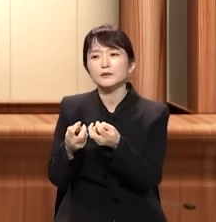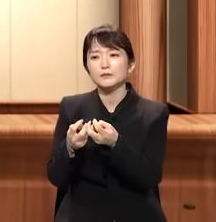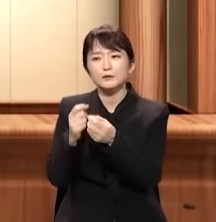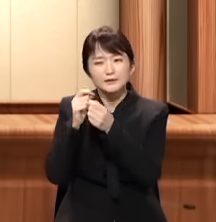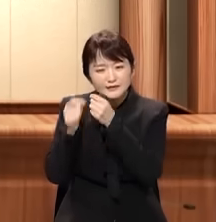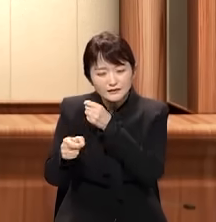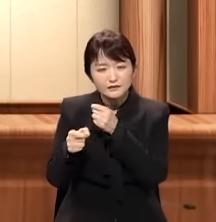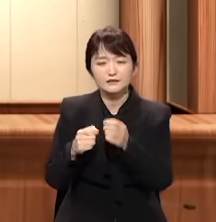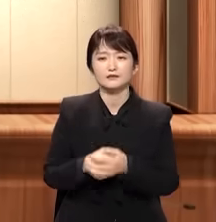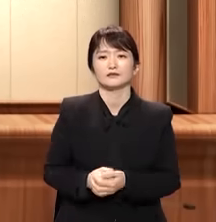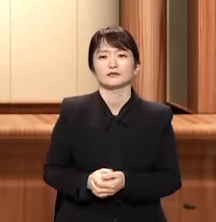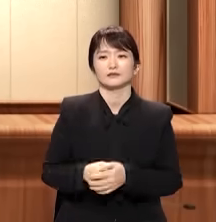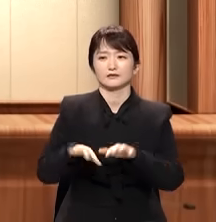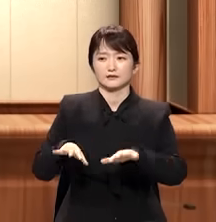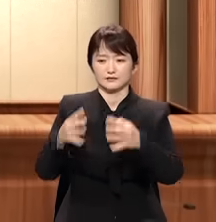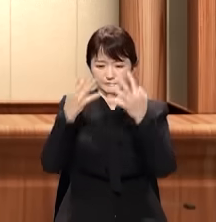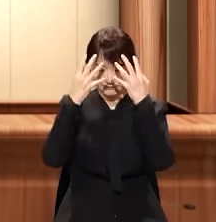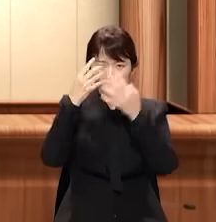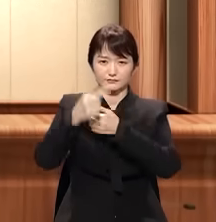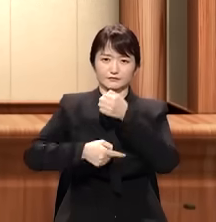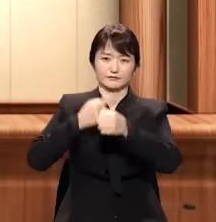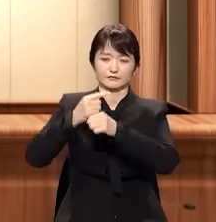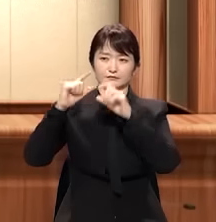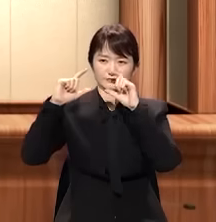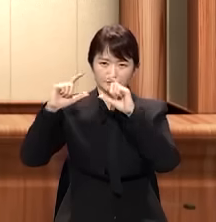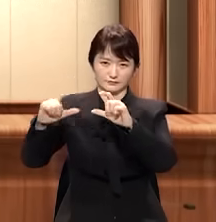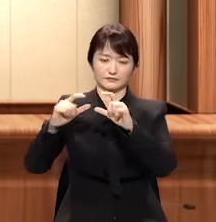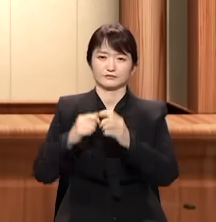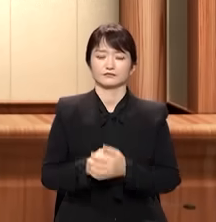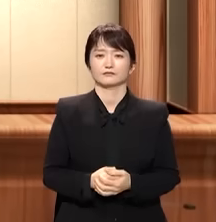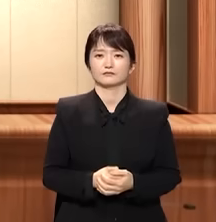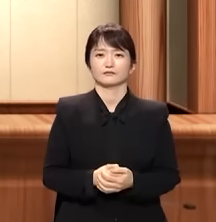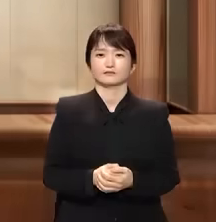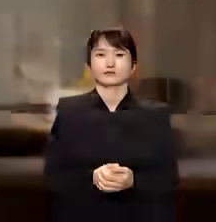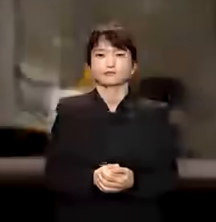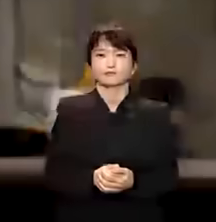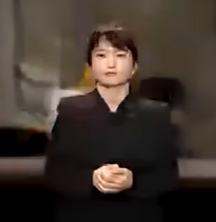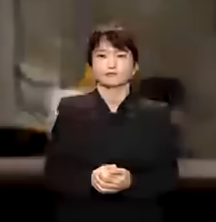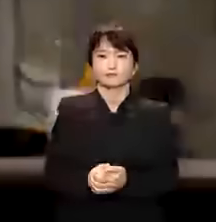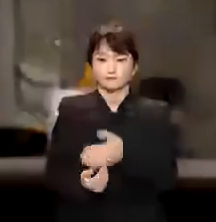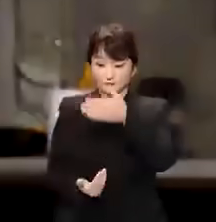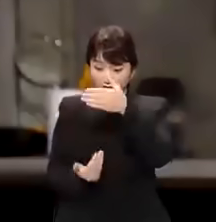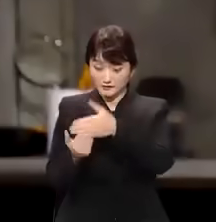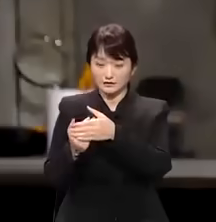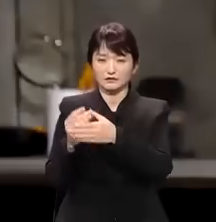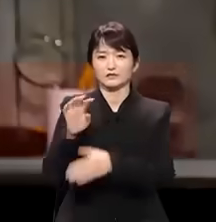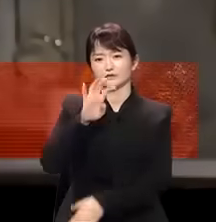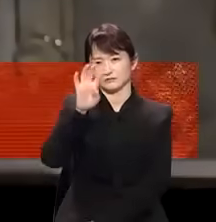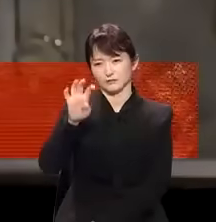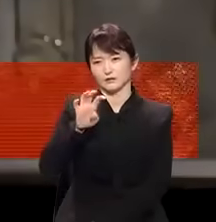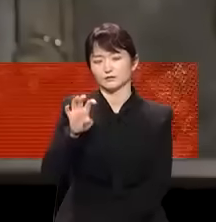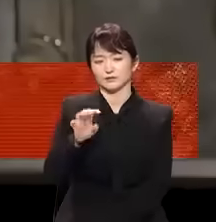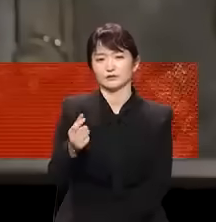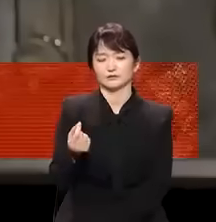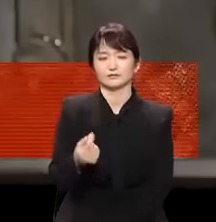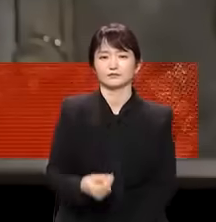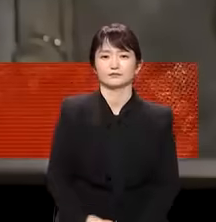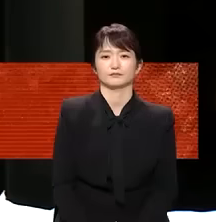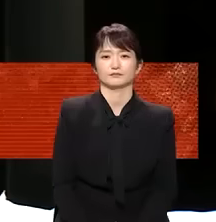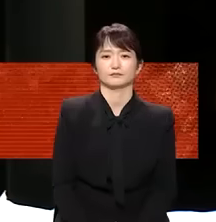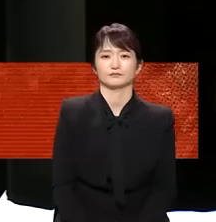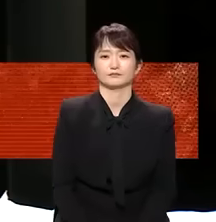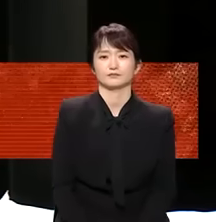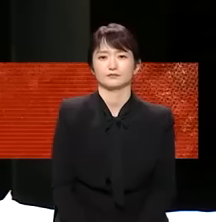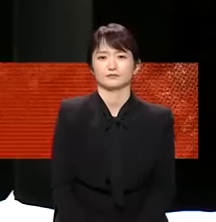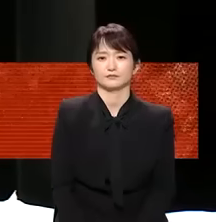이번에는 징역 1년이 이제 선고가 됐고이 계속적으로 이런 사건을 반복했던 것을 보입니다음